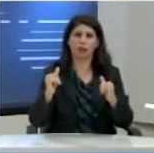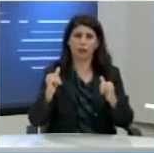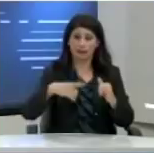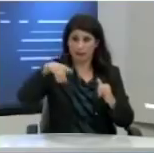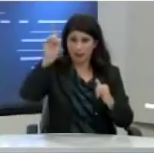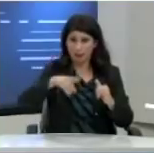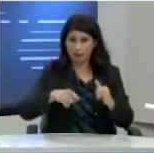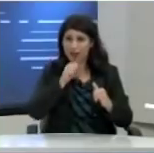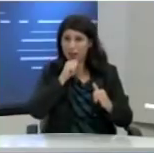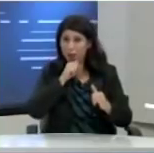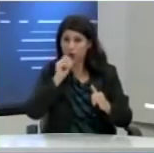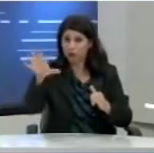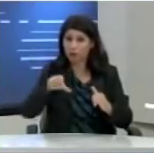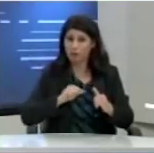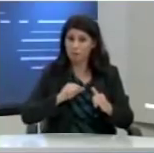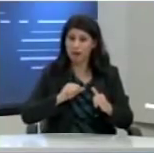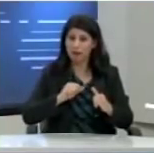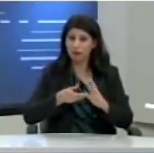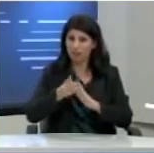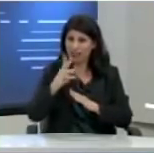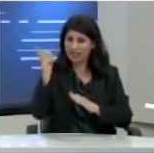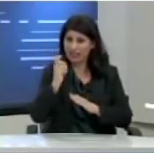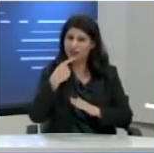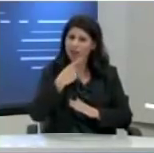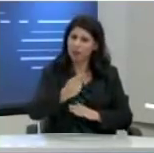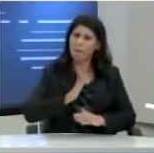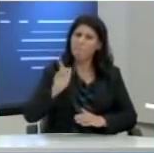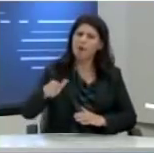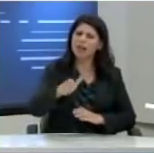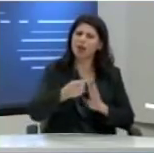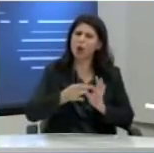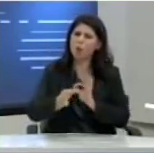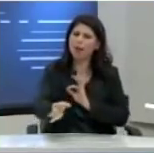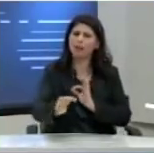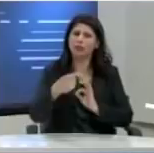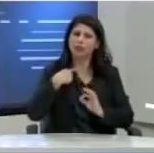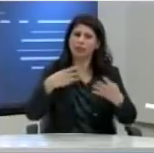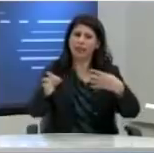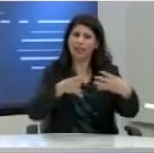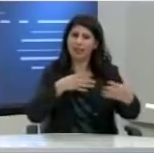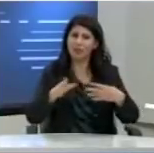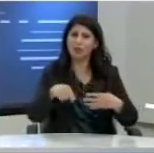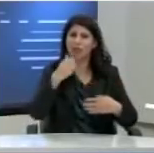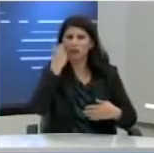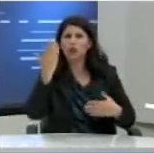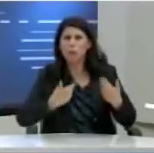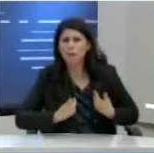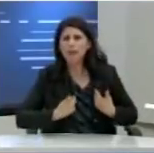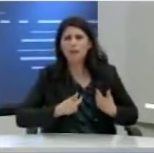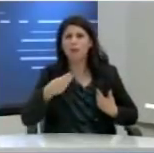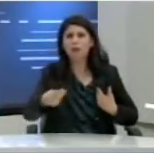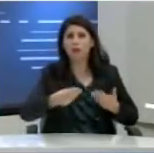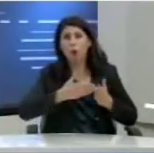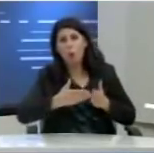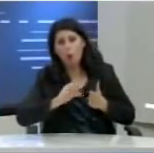οι συνταξιούχοι τη 13η σύνταξη, να τους πείτε ότι είναι πελατειακό μέτρο, ότι είναι λαϊκισμός και ότι είναι ντροπή μας που δεν τη δώσαμε